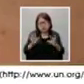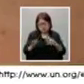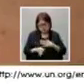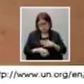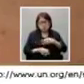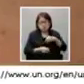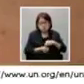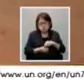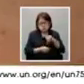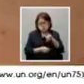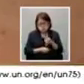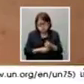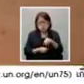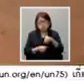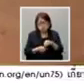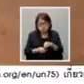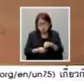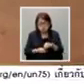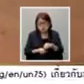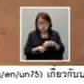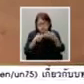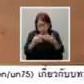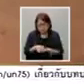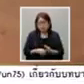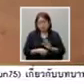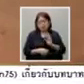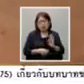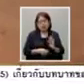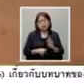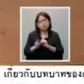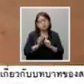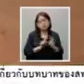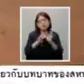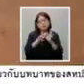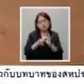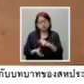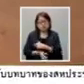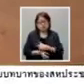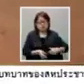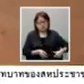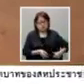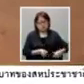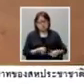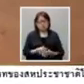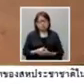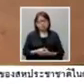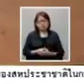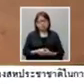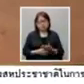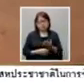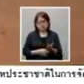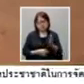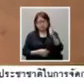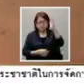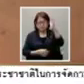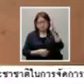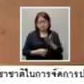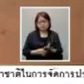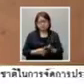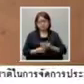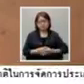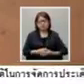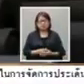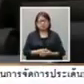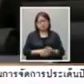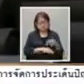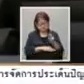ะครับว่าเราจะไม่มีการอภิปรายถึงประเด็นนี้นะครับเชิญท่านคารมประท้วงครับเชิญครับ